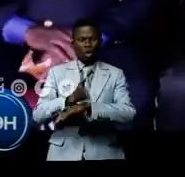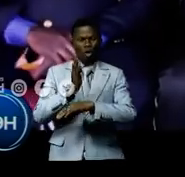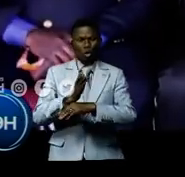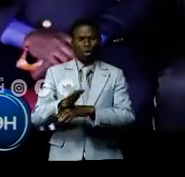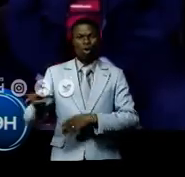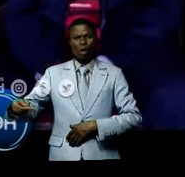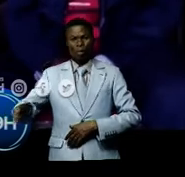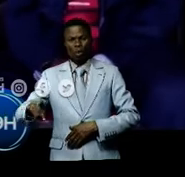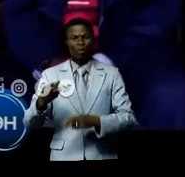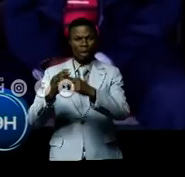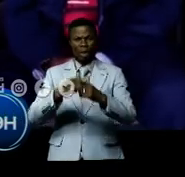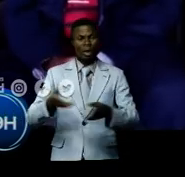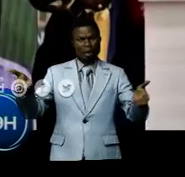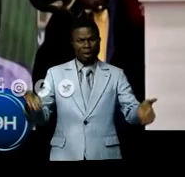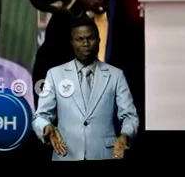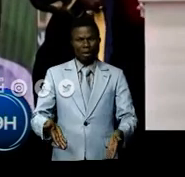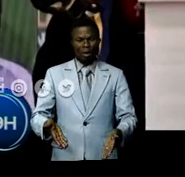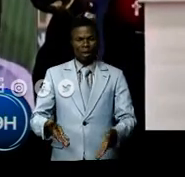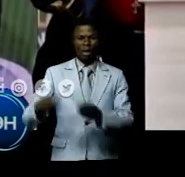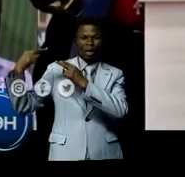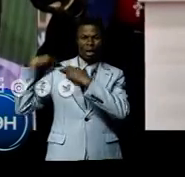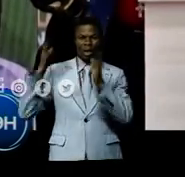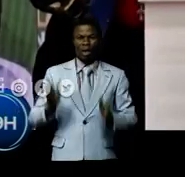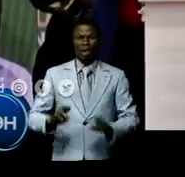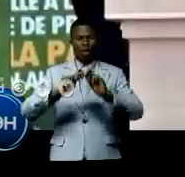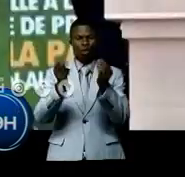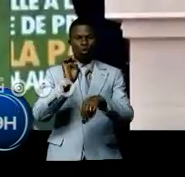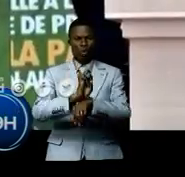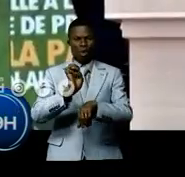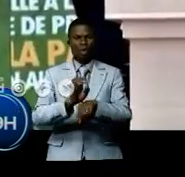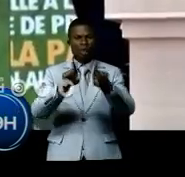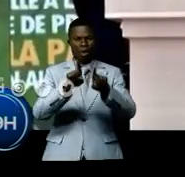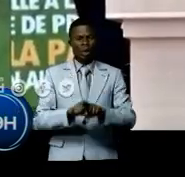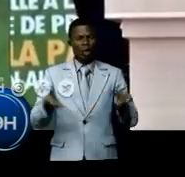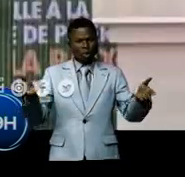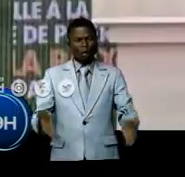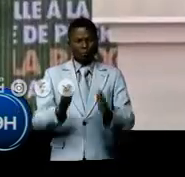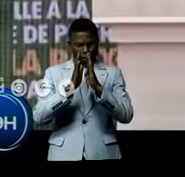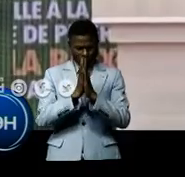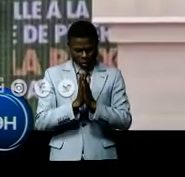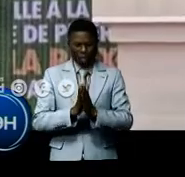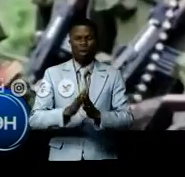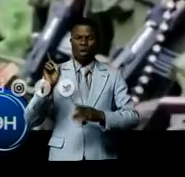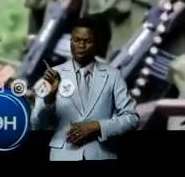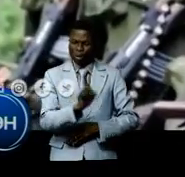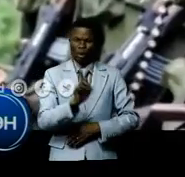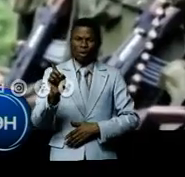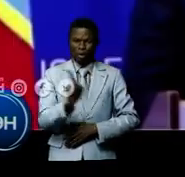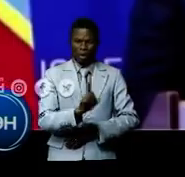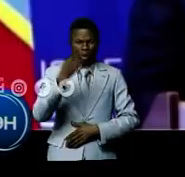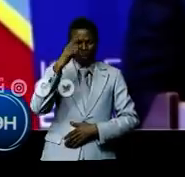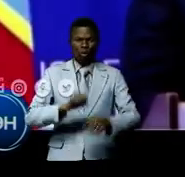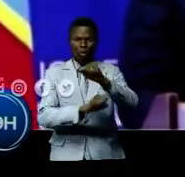de sécurité étaient de la partie. Les responsables des confessions religieuses ont eu le temps de prier à tour de rôle sur les